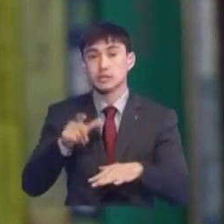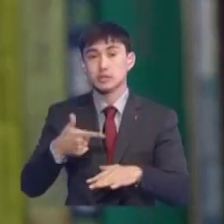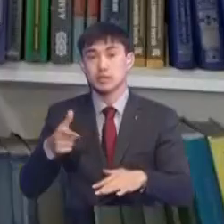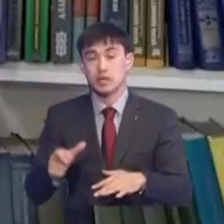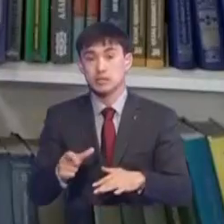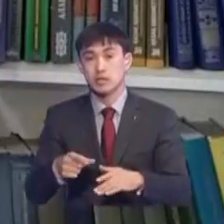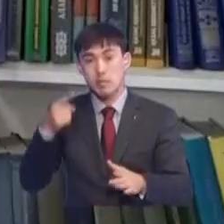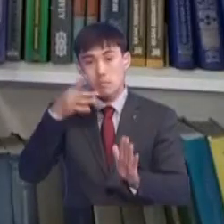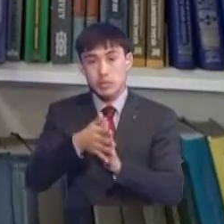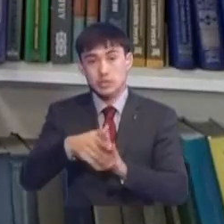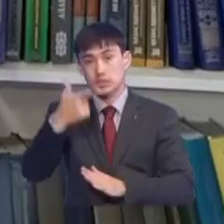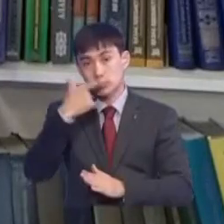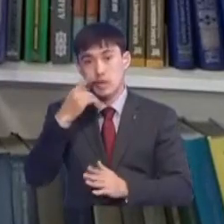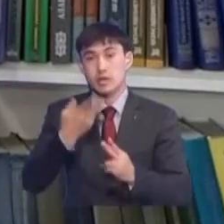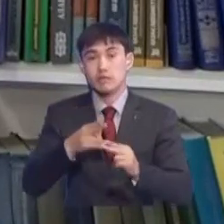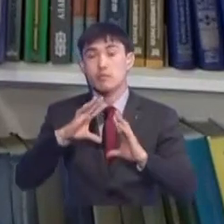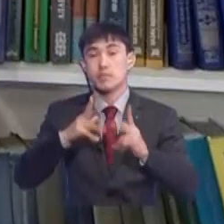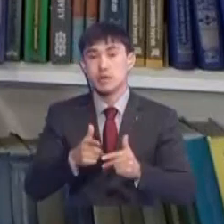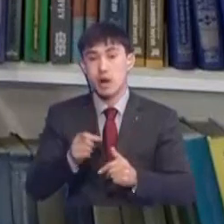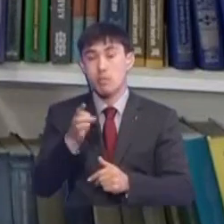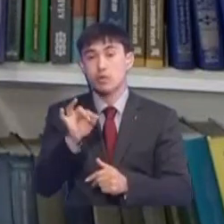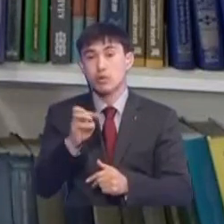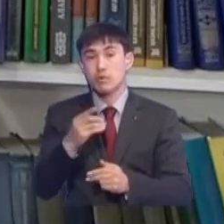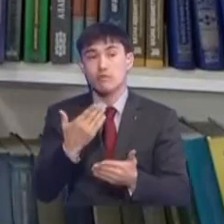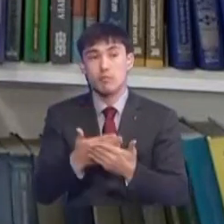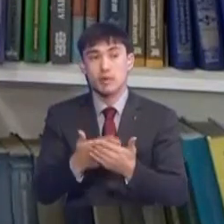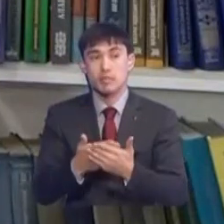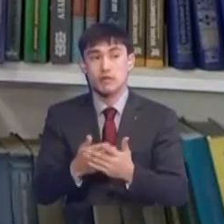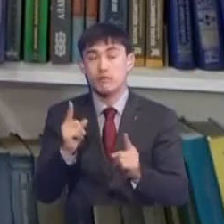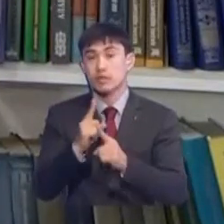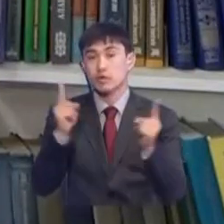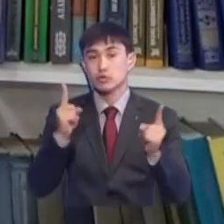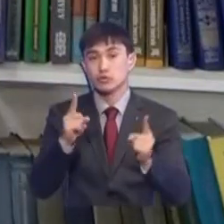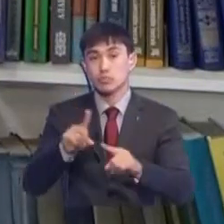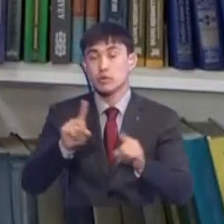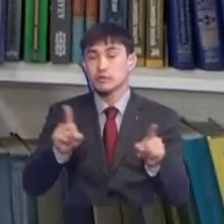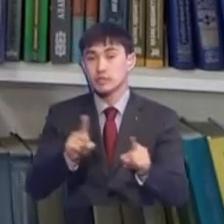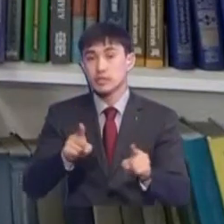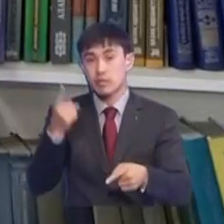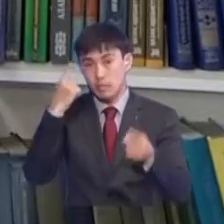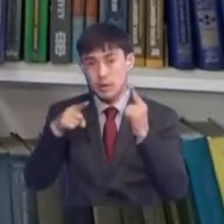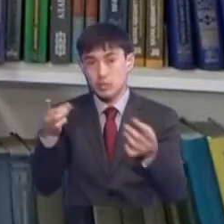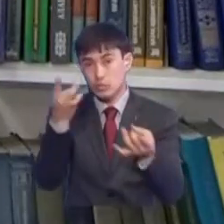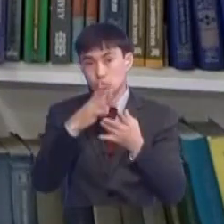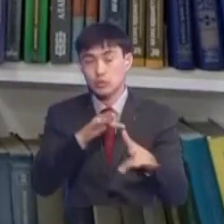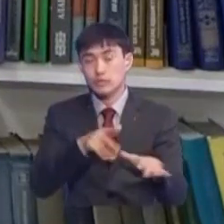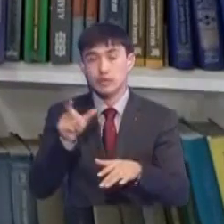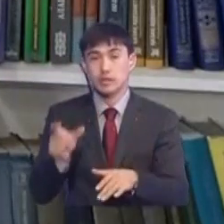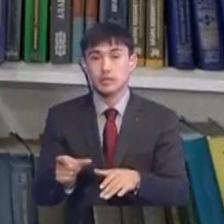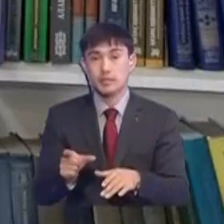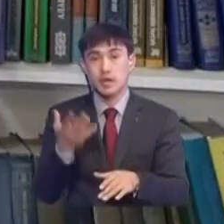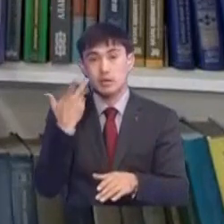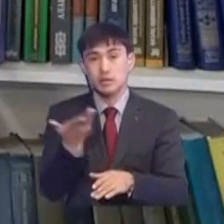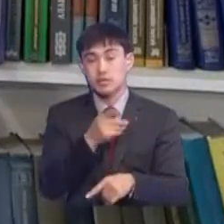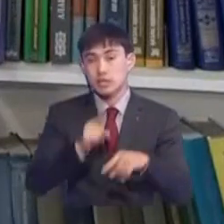граждан в познании себя и этого мира Абаев является примером выдающего просветителя поэта и культурного деятеля как для